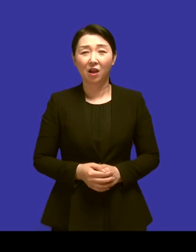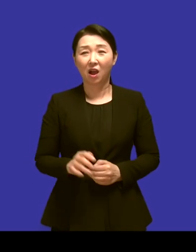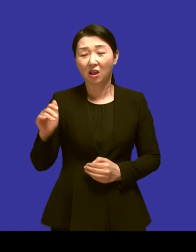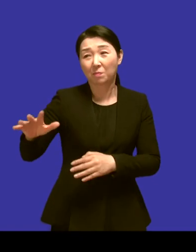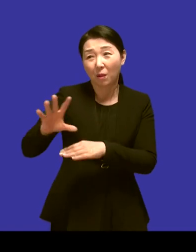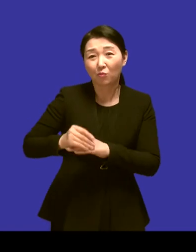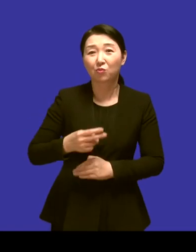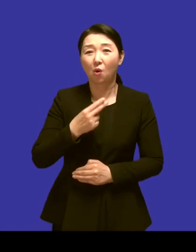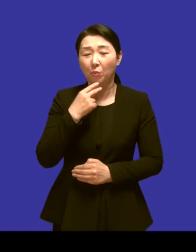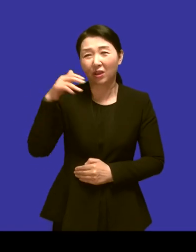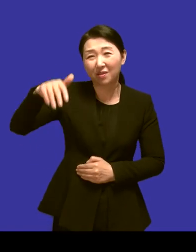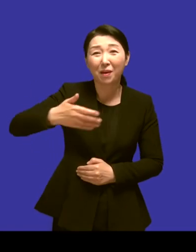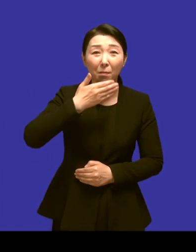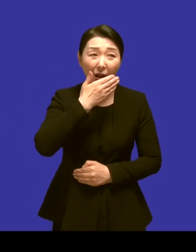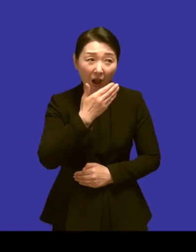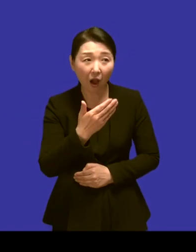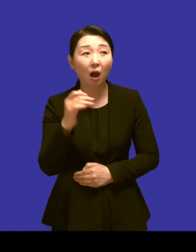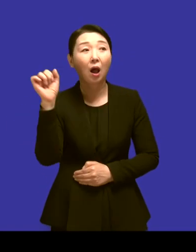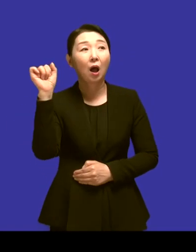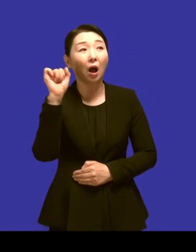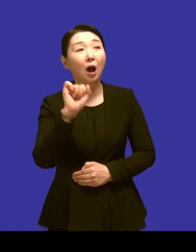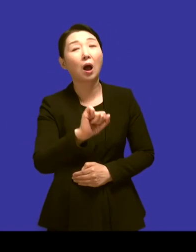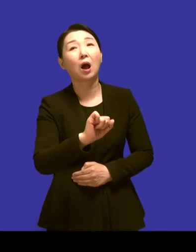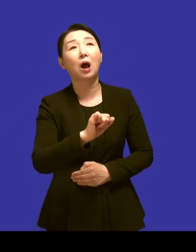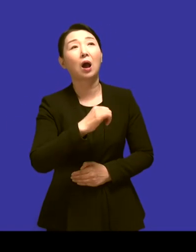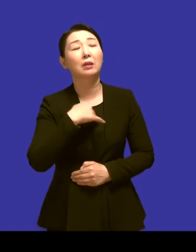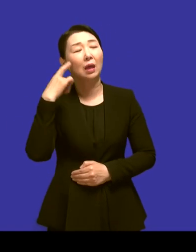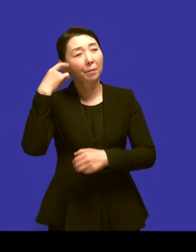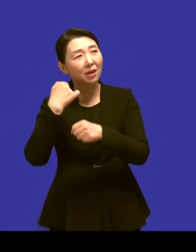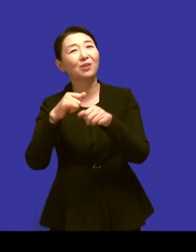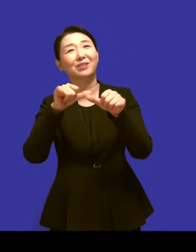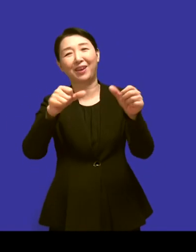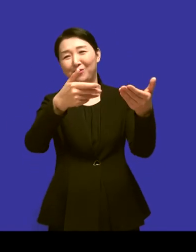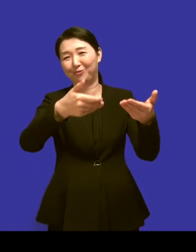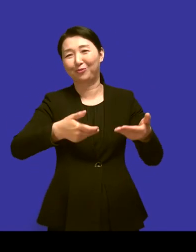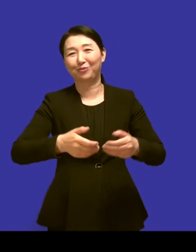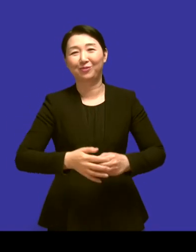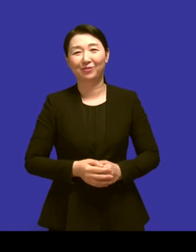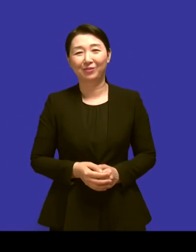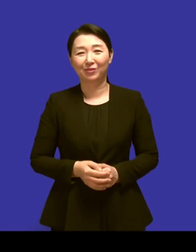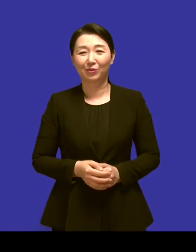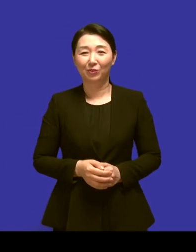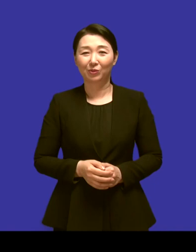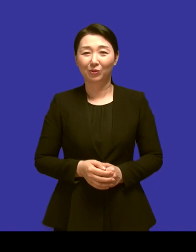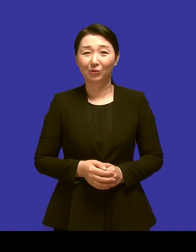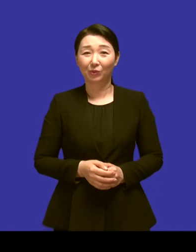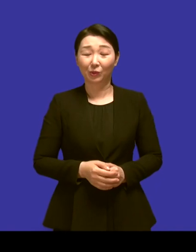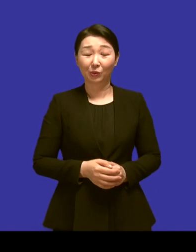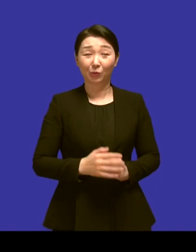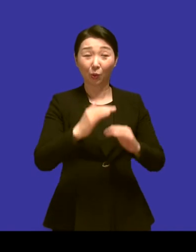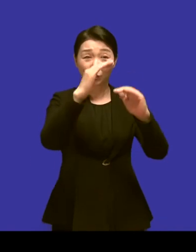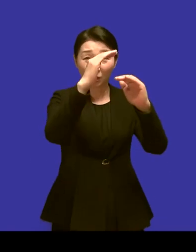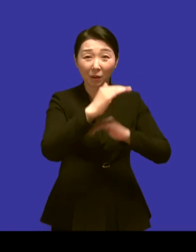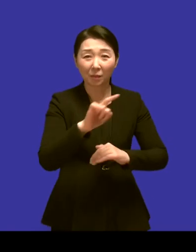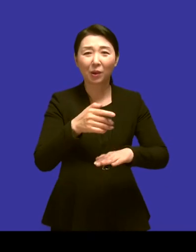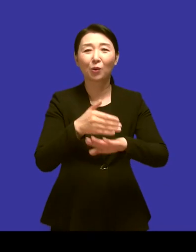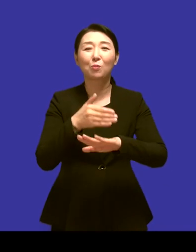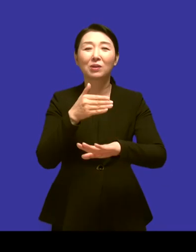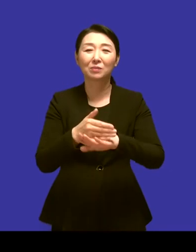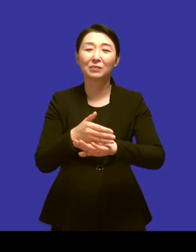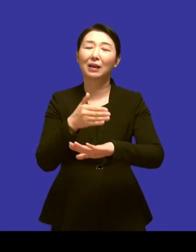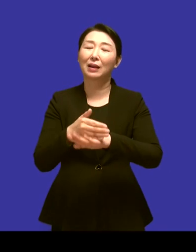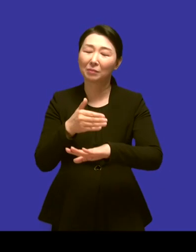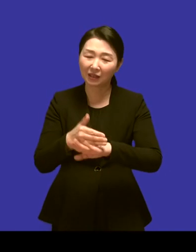않고도 힙합을 할 수 있구나라는 걸 제 편견을 일단 깨줬고 네. 그리고 오늘 말씀 중에 제일 많이 한 단어가